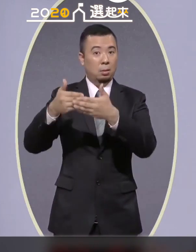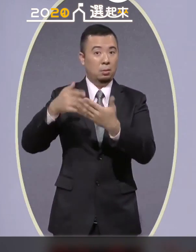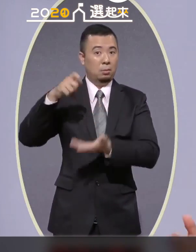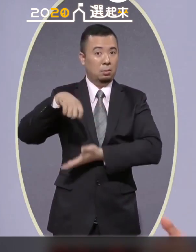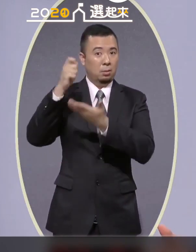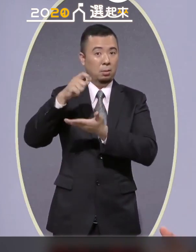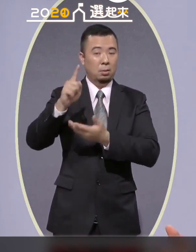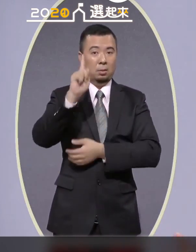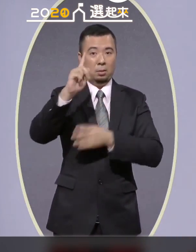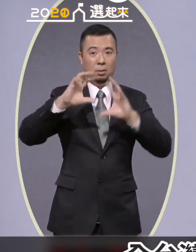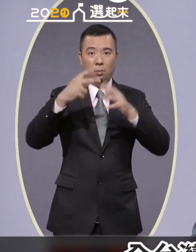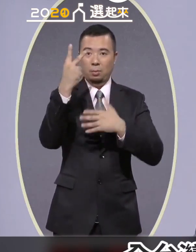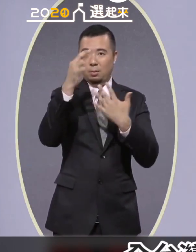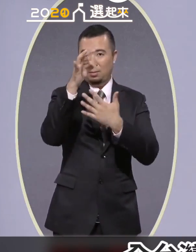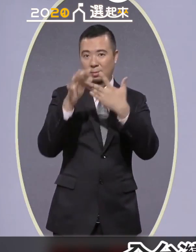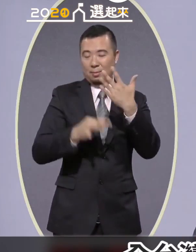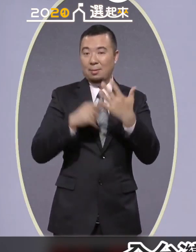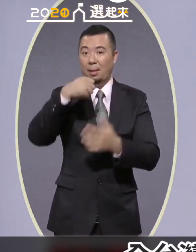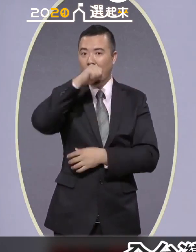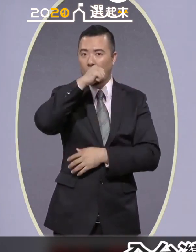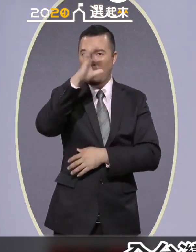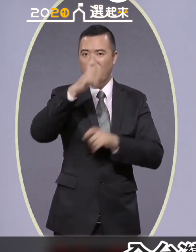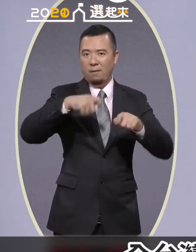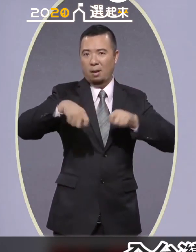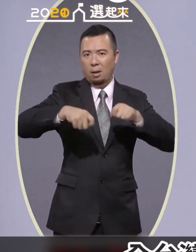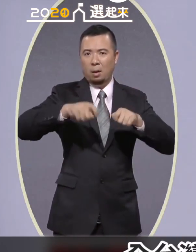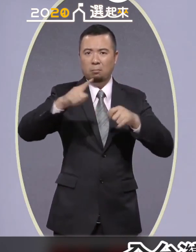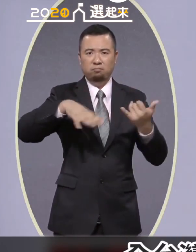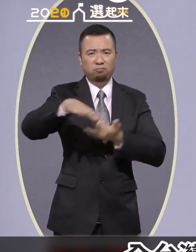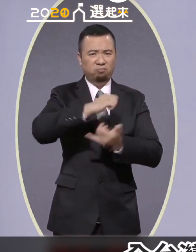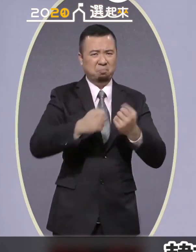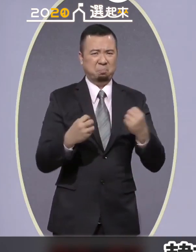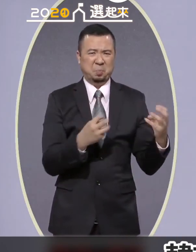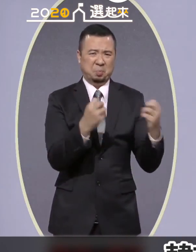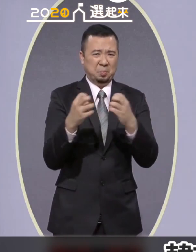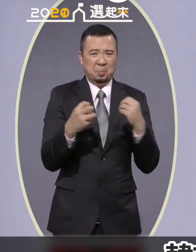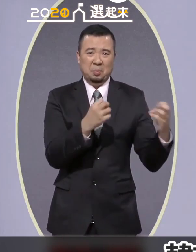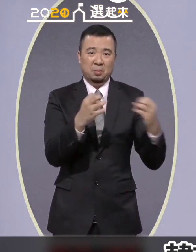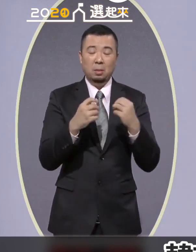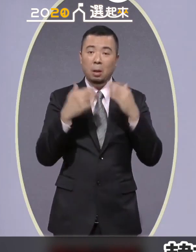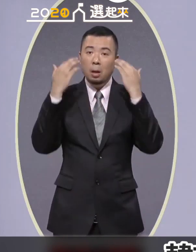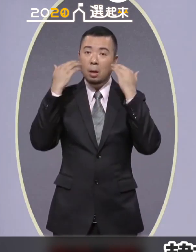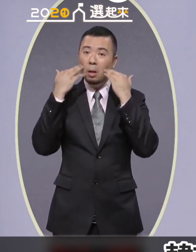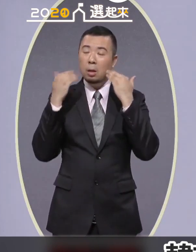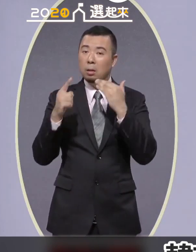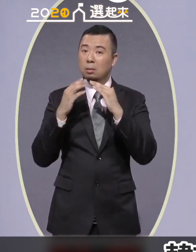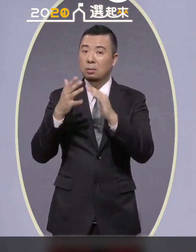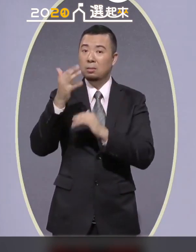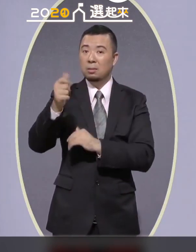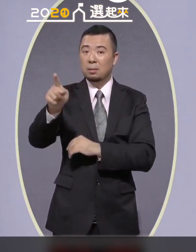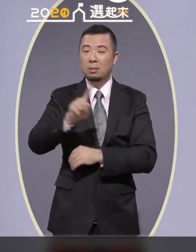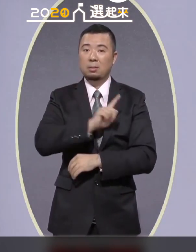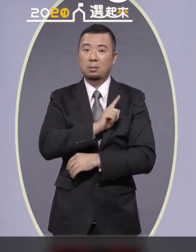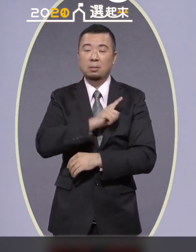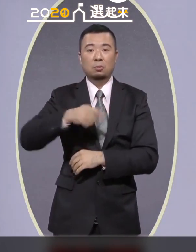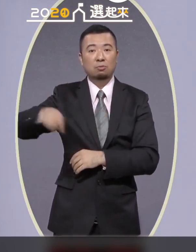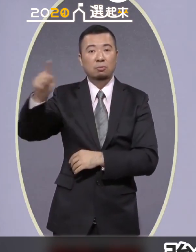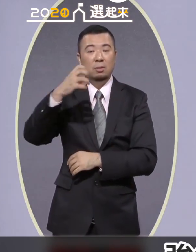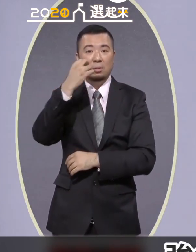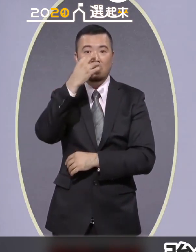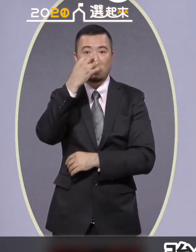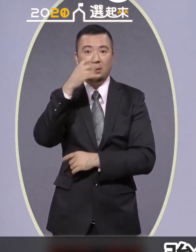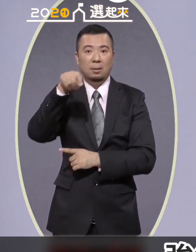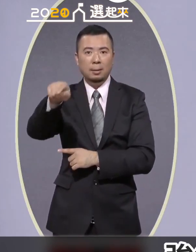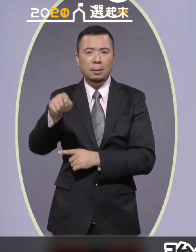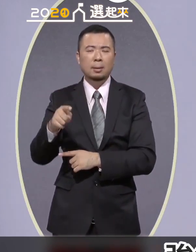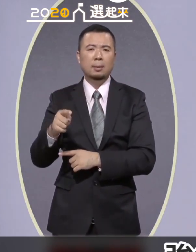一国两制台湾方案，全台湾的人都在议论纷纷之余，韩市长却到香港去访问，进入了中联办，强